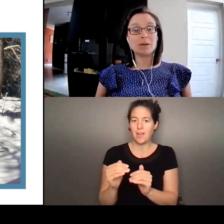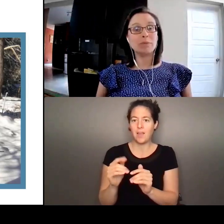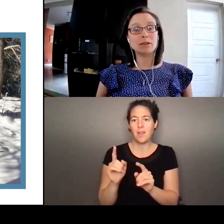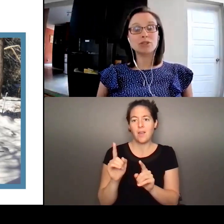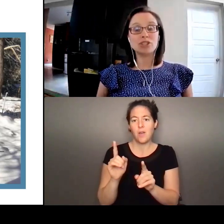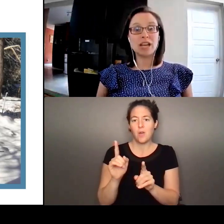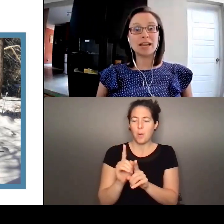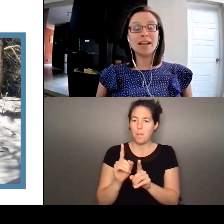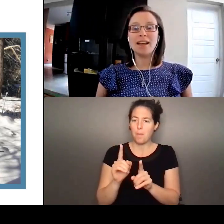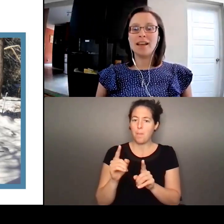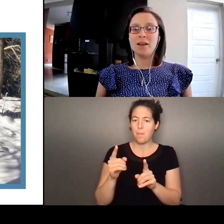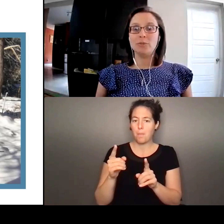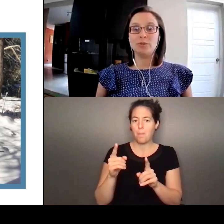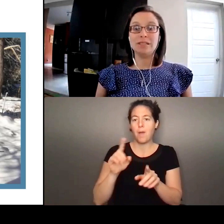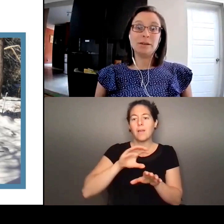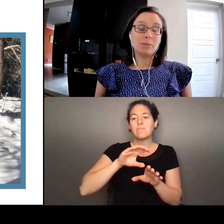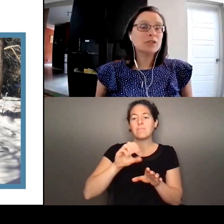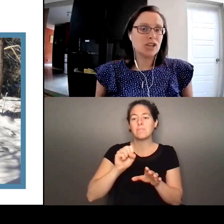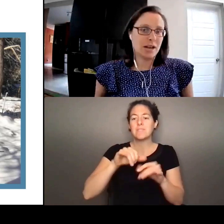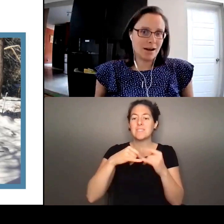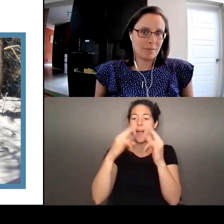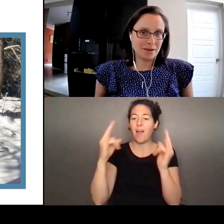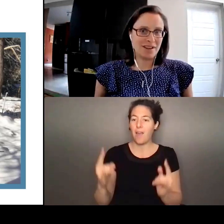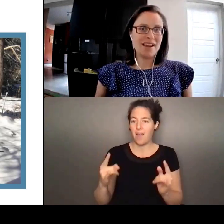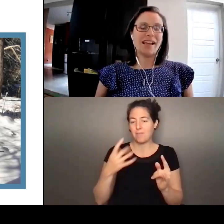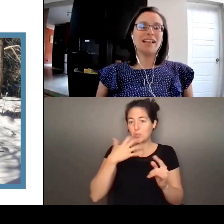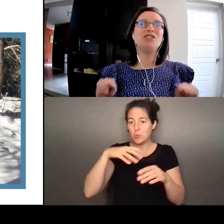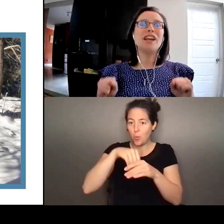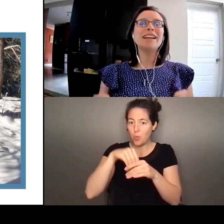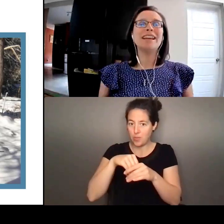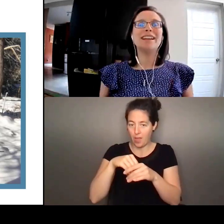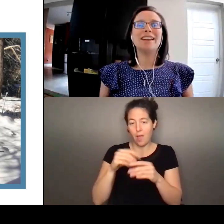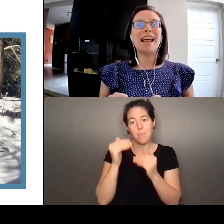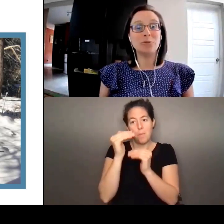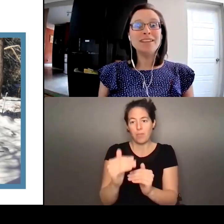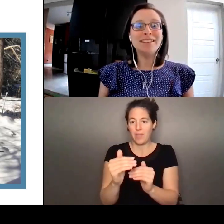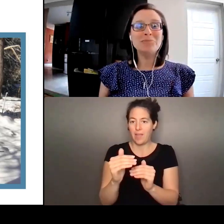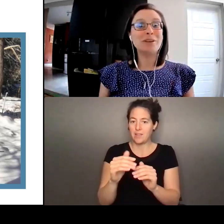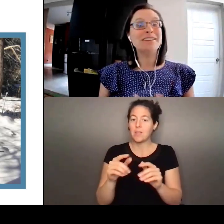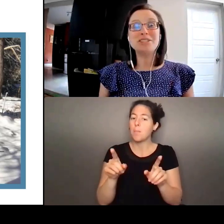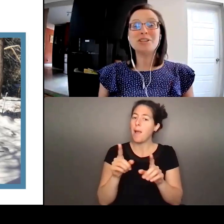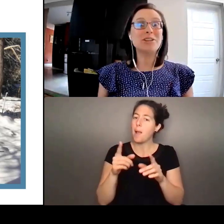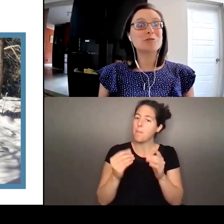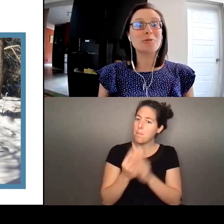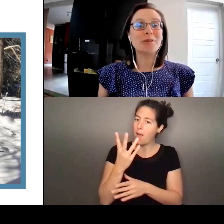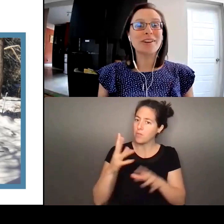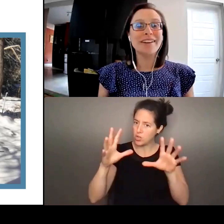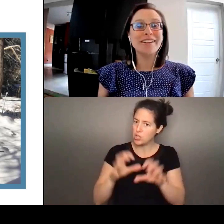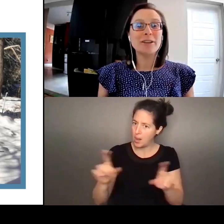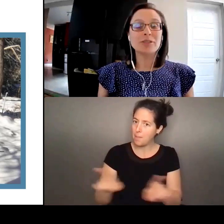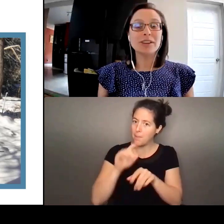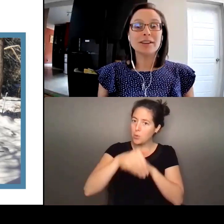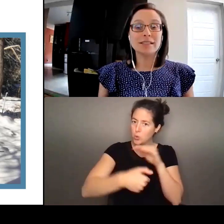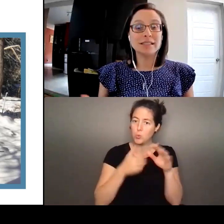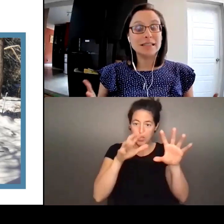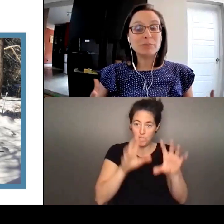protège mes plantes du gel. Puis les plantes gèlent quand même. Elles gèlent la nuit, puis elles dégèlent le jour.